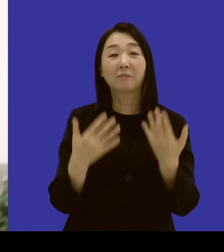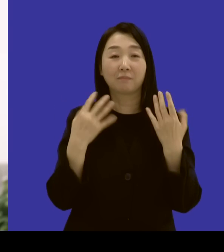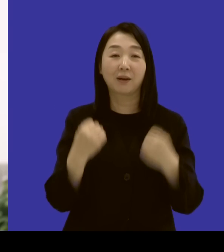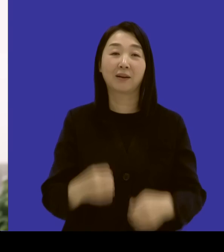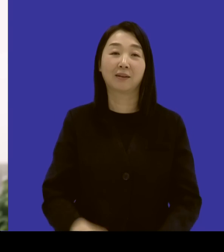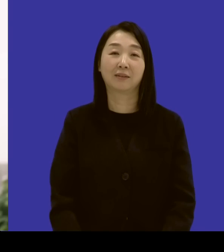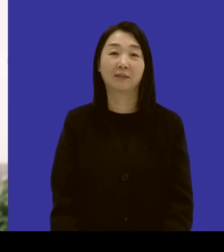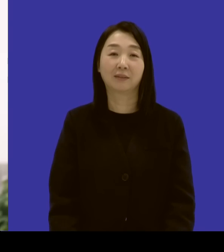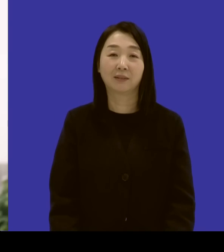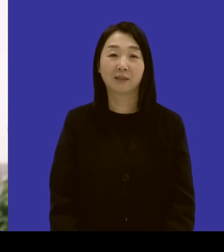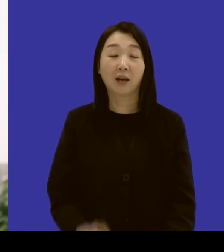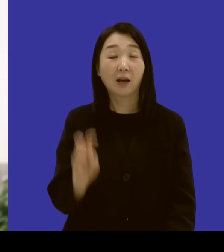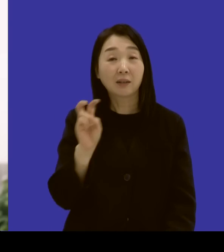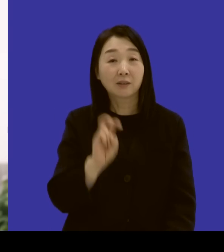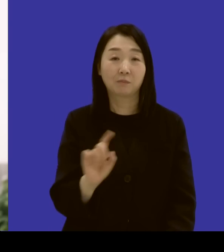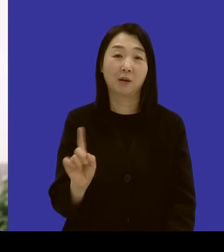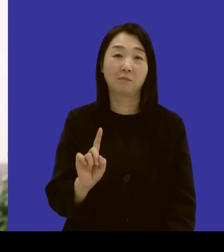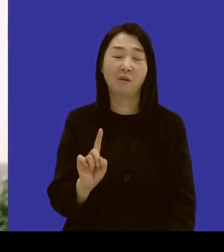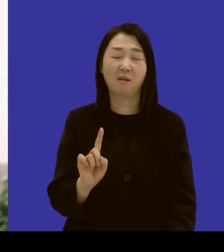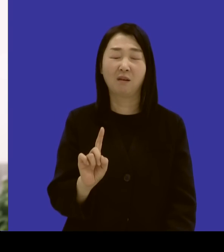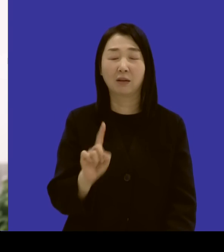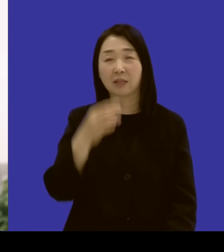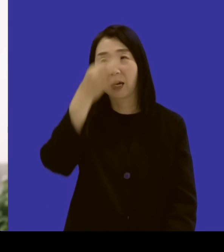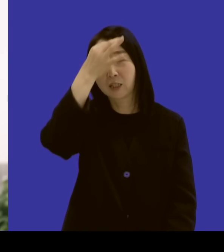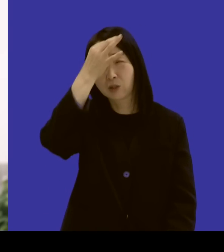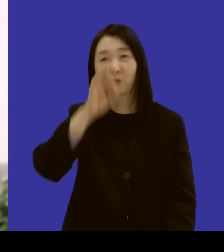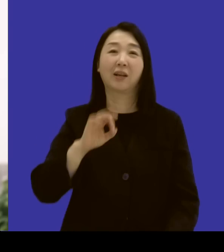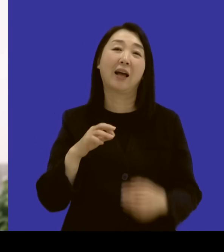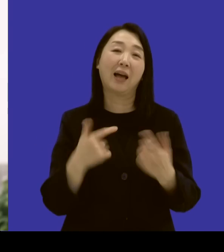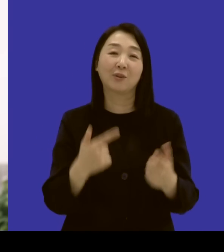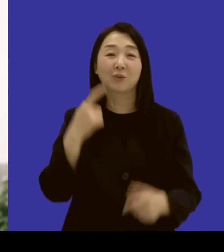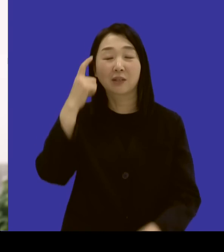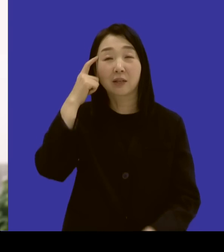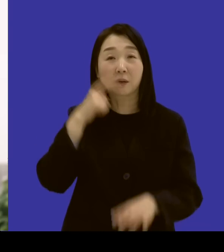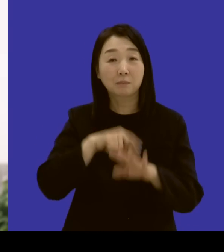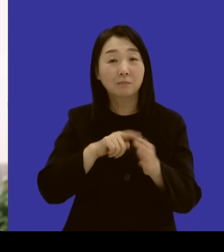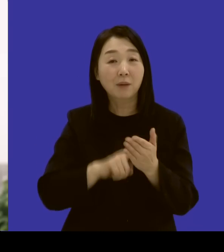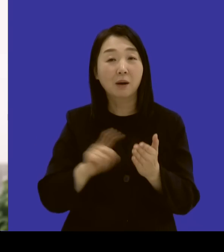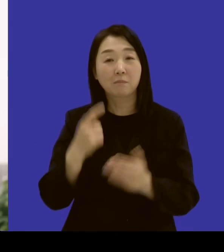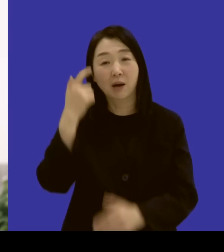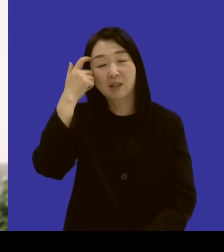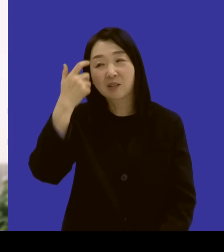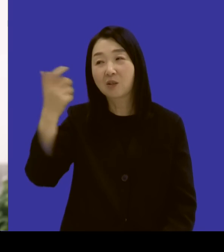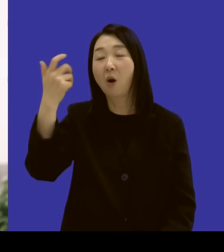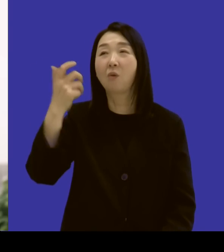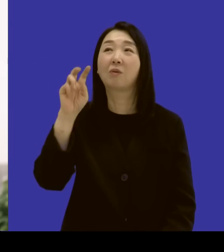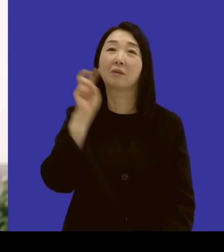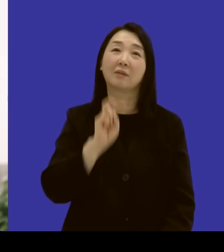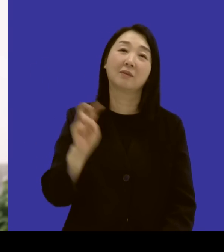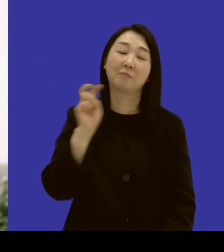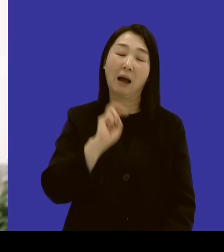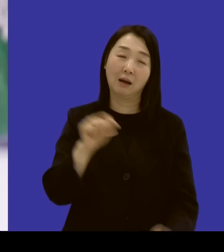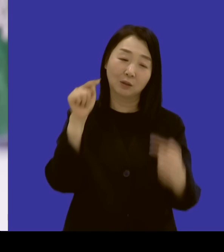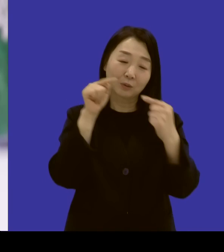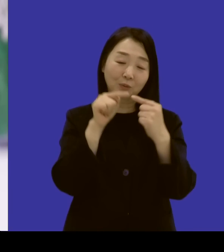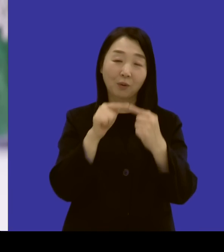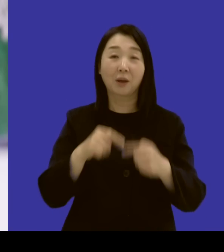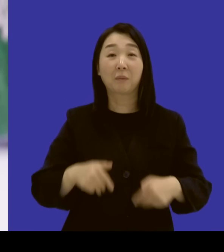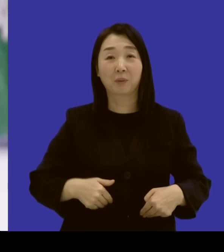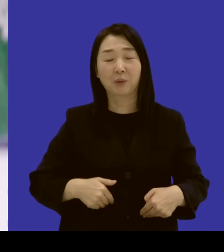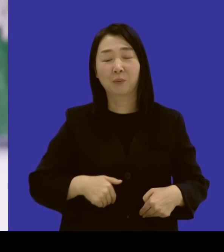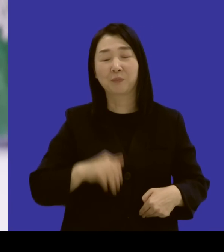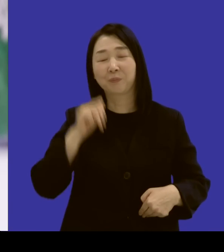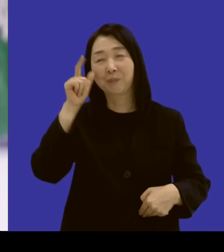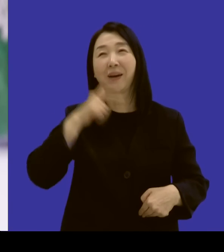많아서 음악은 기교로 하는 게 아니구나. 이건 마음과 영으로 이게 통해야 되는구나. 그거를